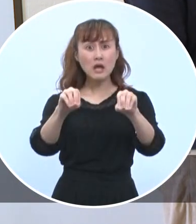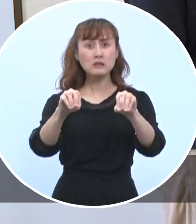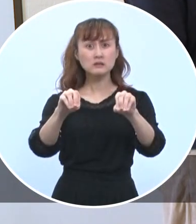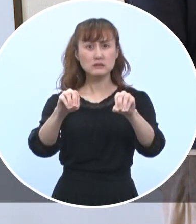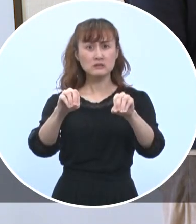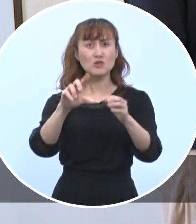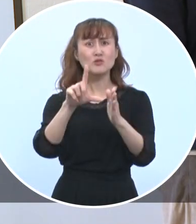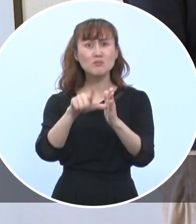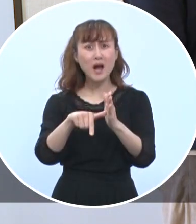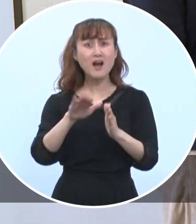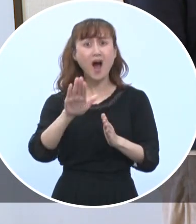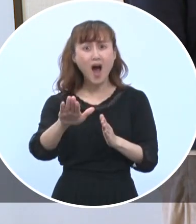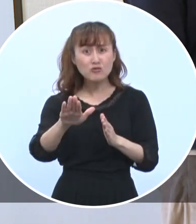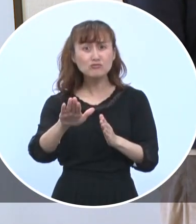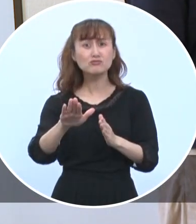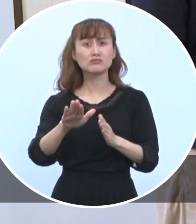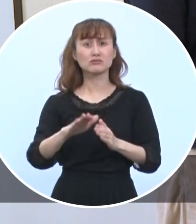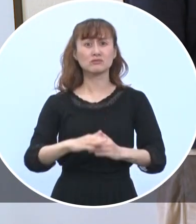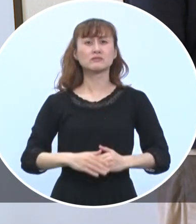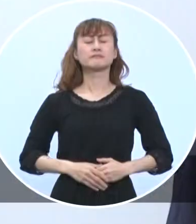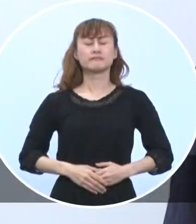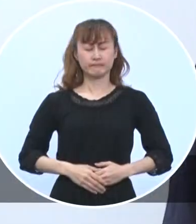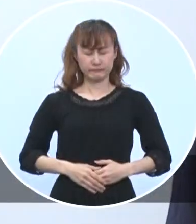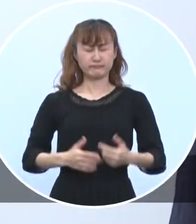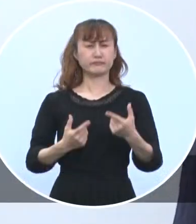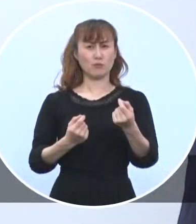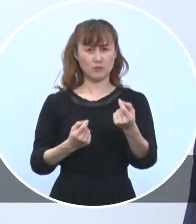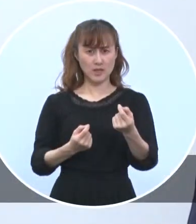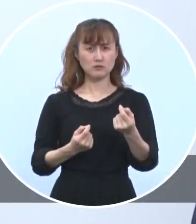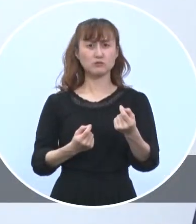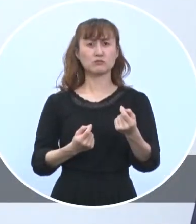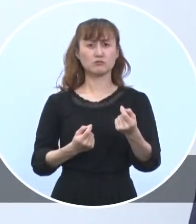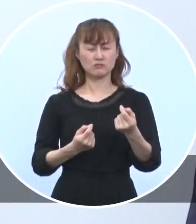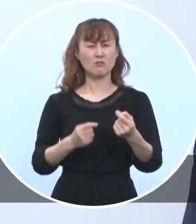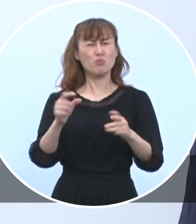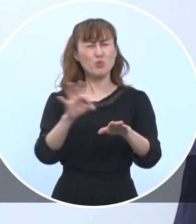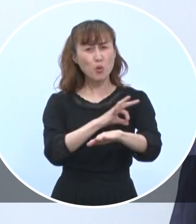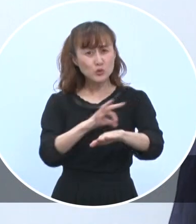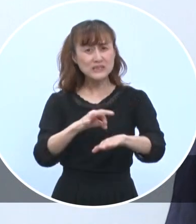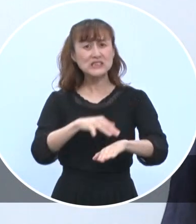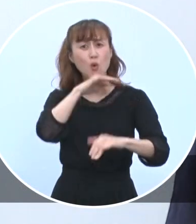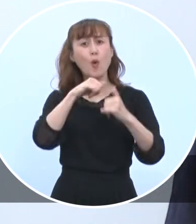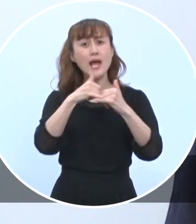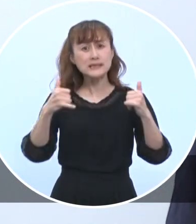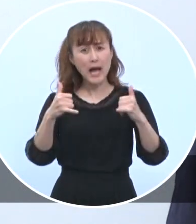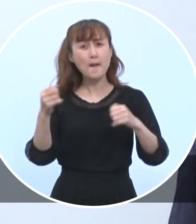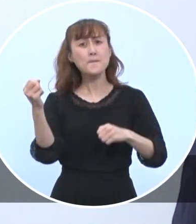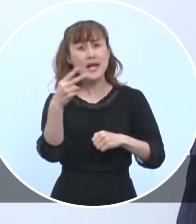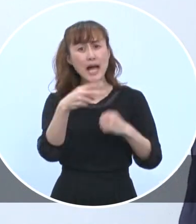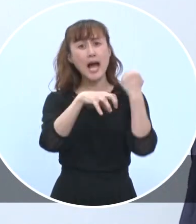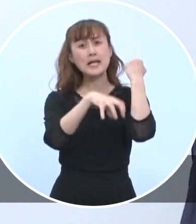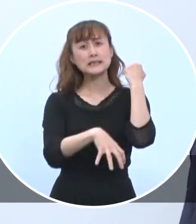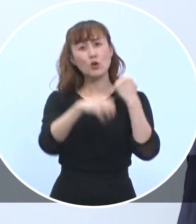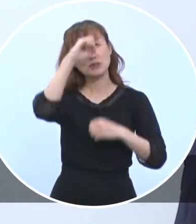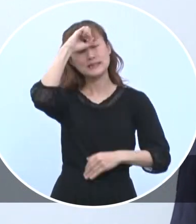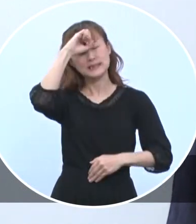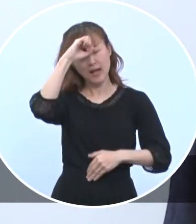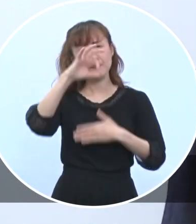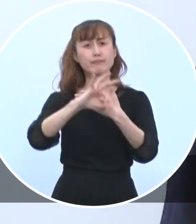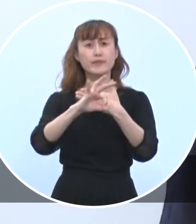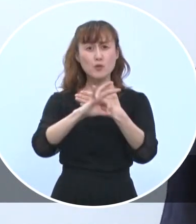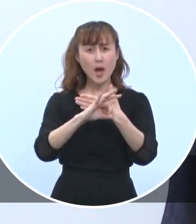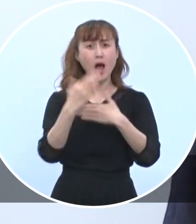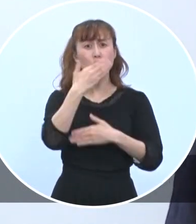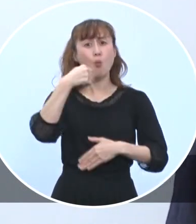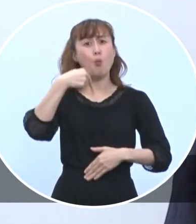があるということですね。 そうです。特に高齢者や基礎疾患のある人は、インフルエンザ、新型コ